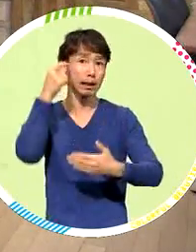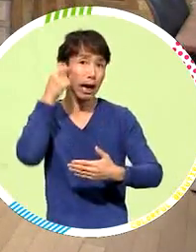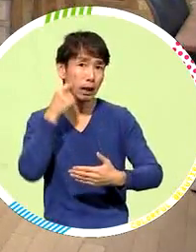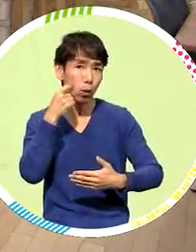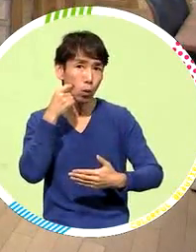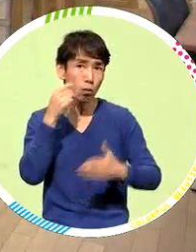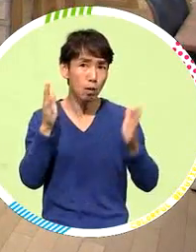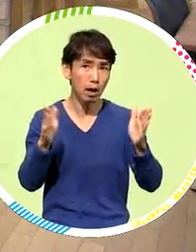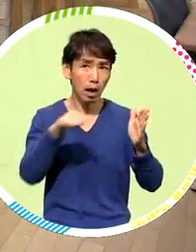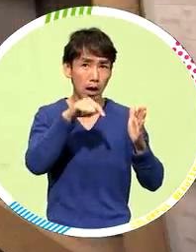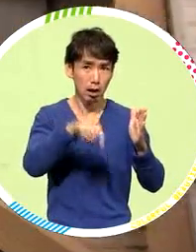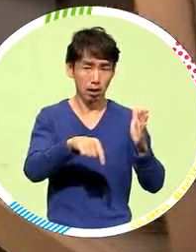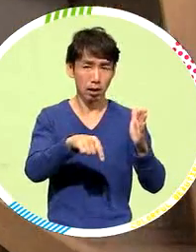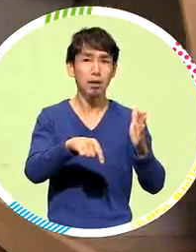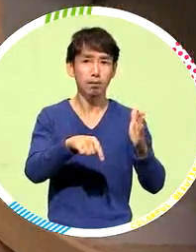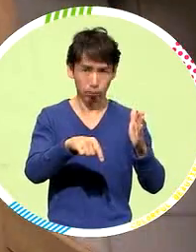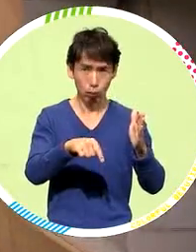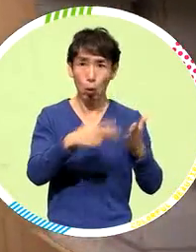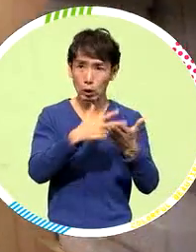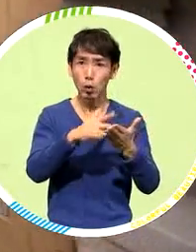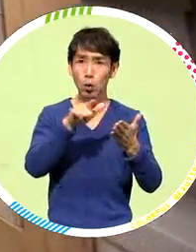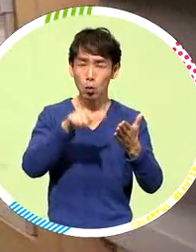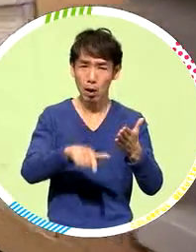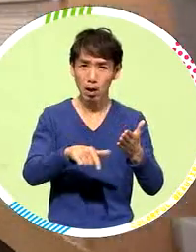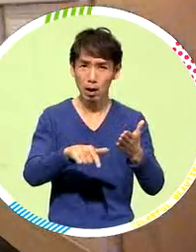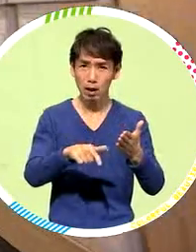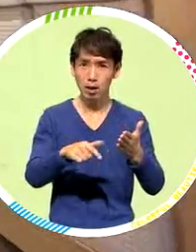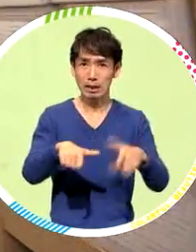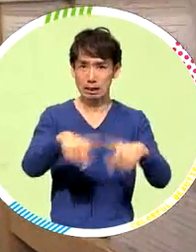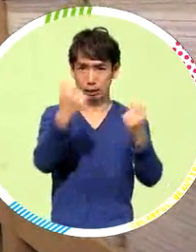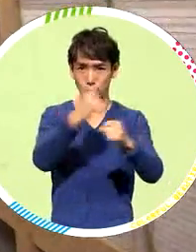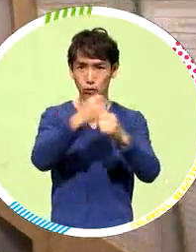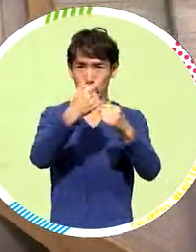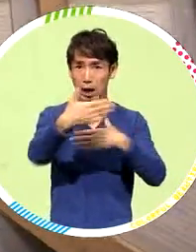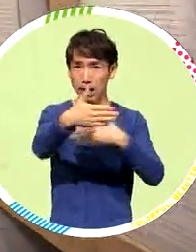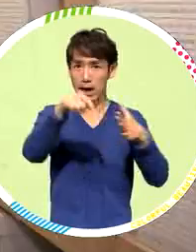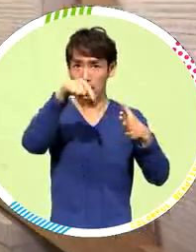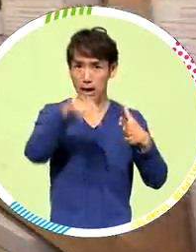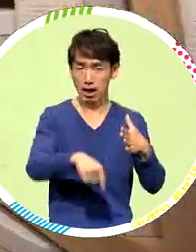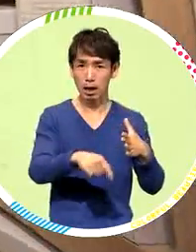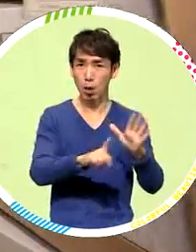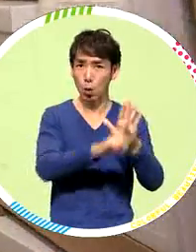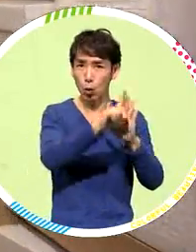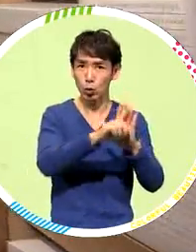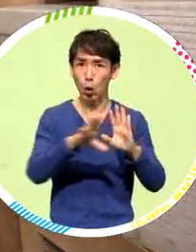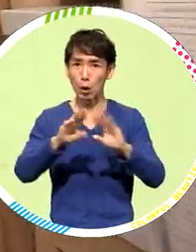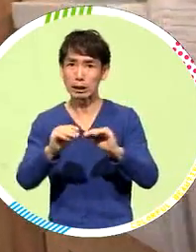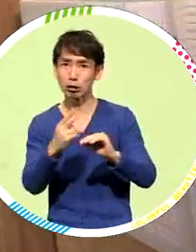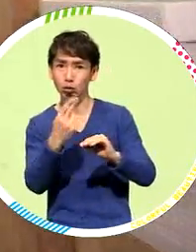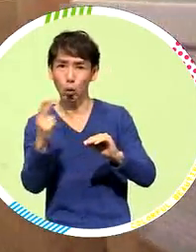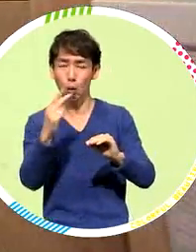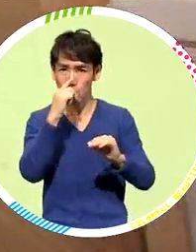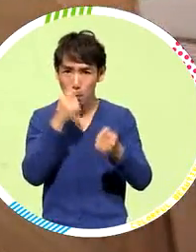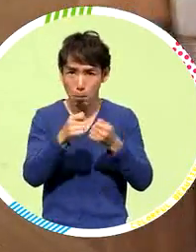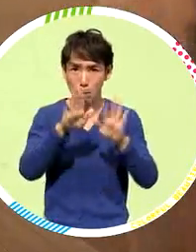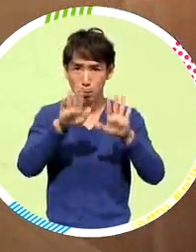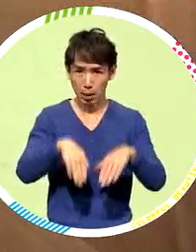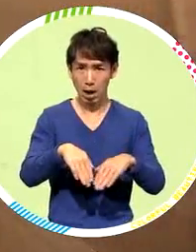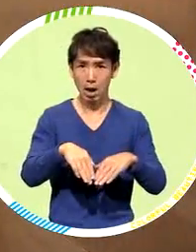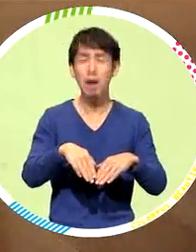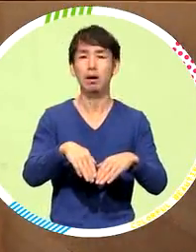木材を使用して温度と湿度が厳しく管理された5号書庫で大切に保存されています